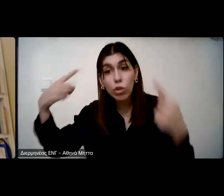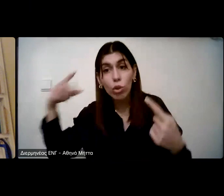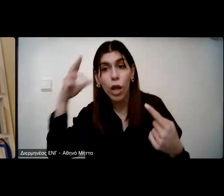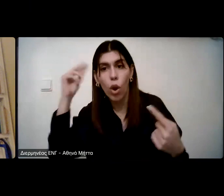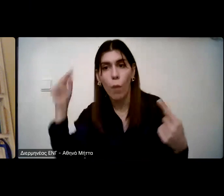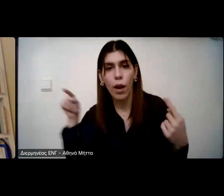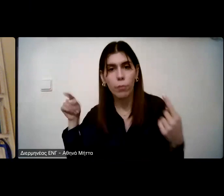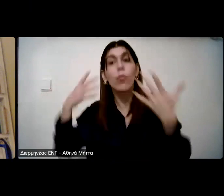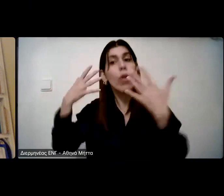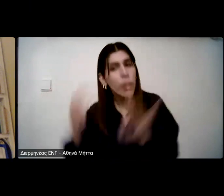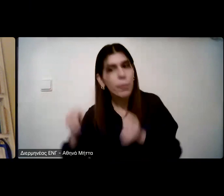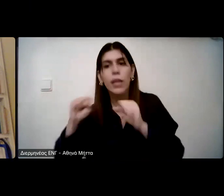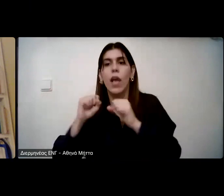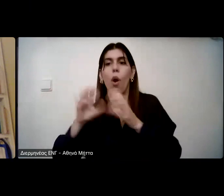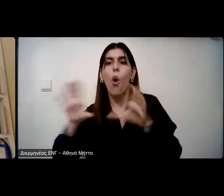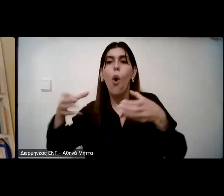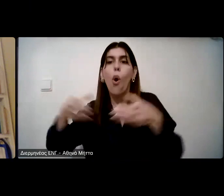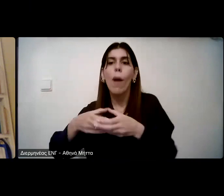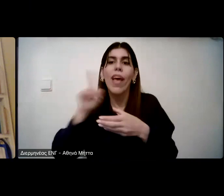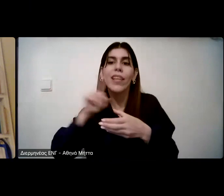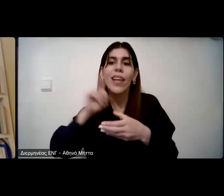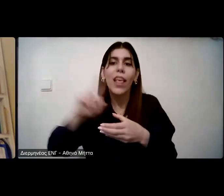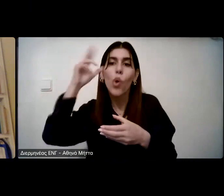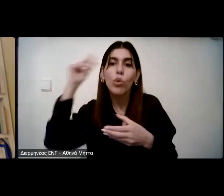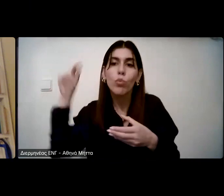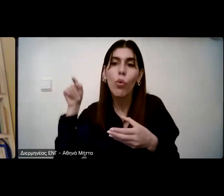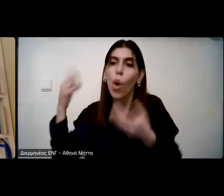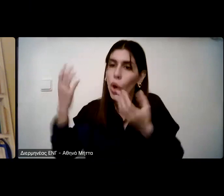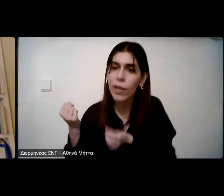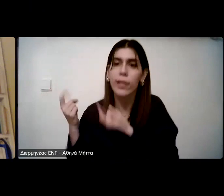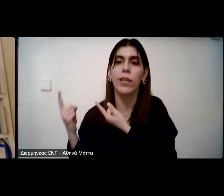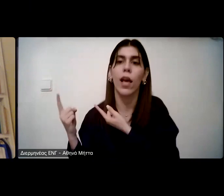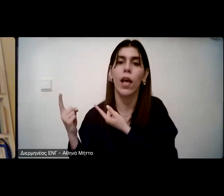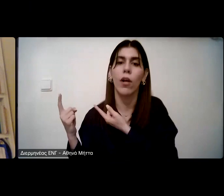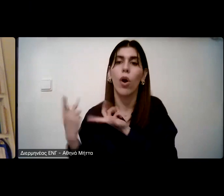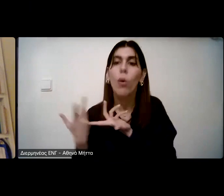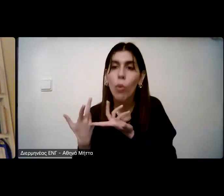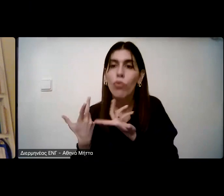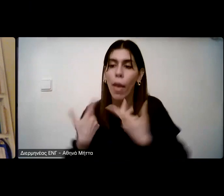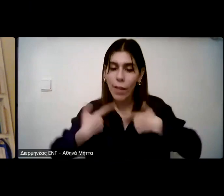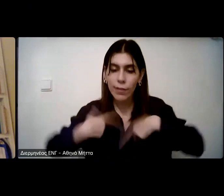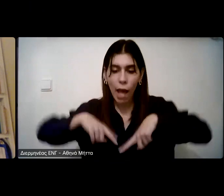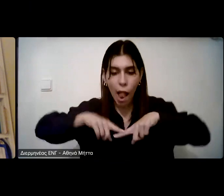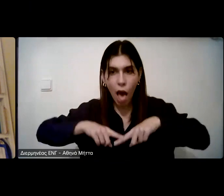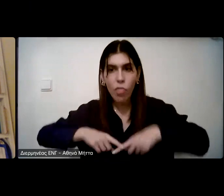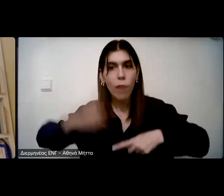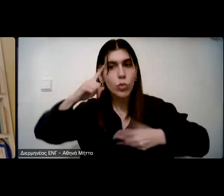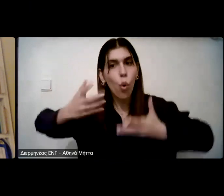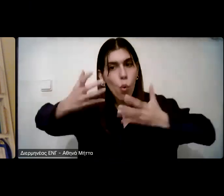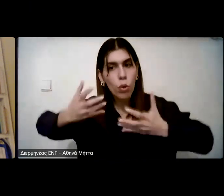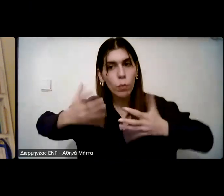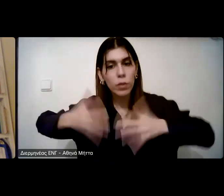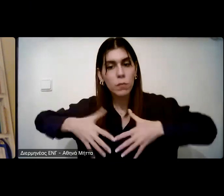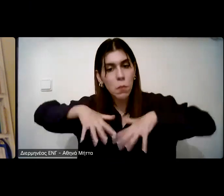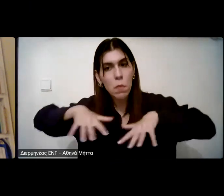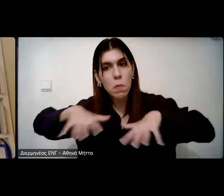λειτουργούσε η ομάδα γυναικείων σπουδών. Προφανώς, όταν ορίμασε η κατάσταση, ζητήσαμε και επιτροπές